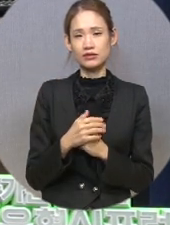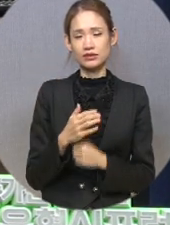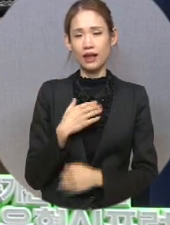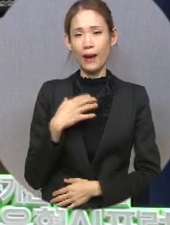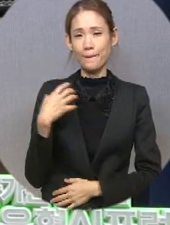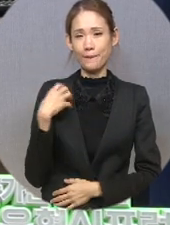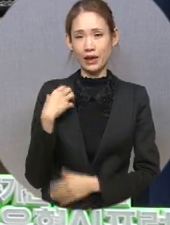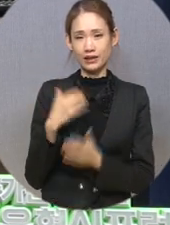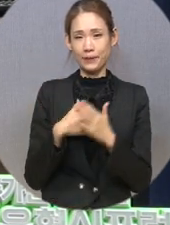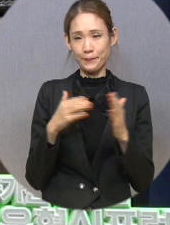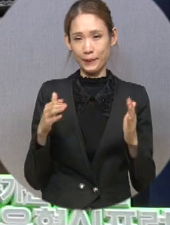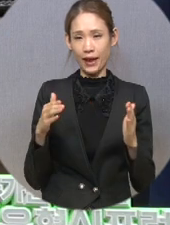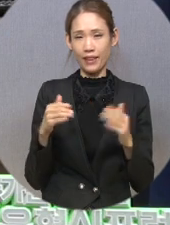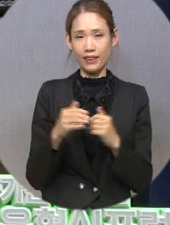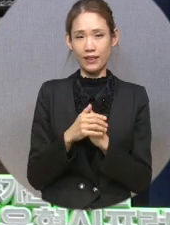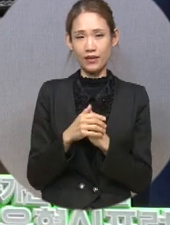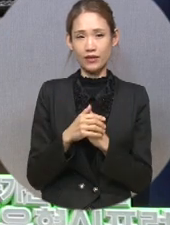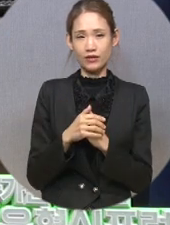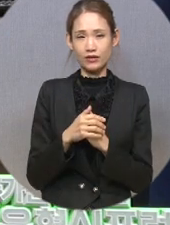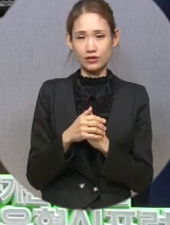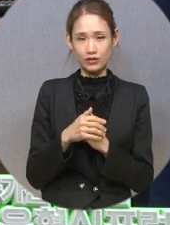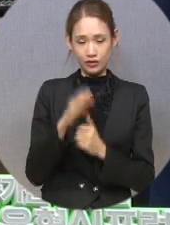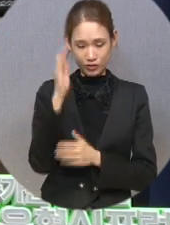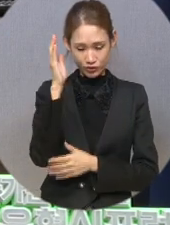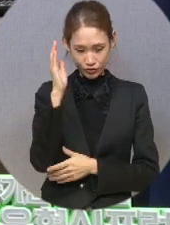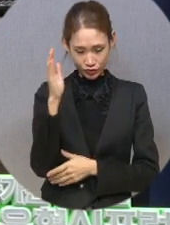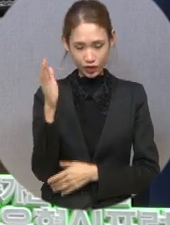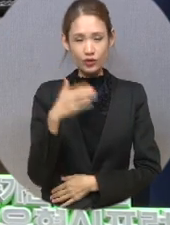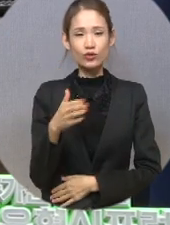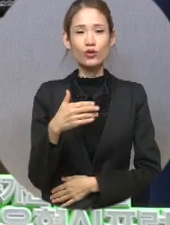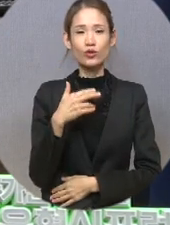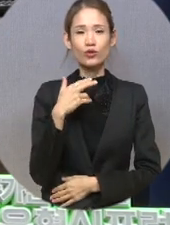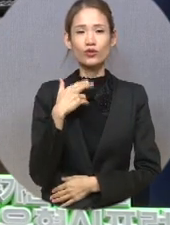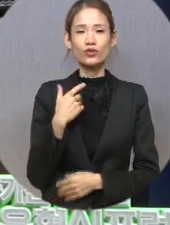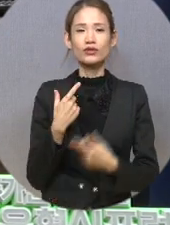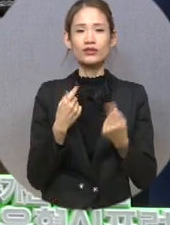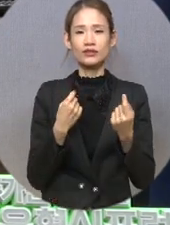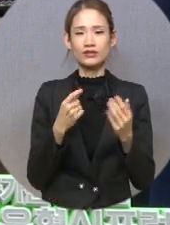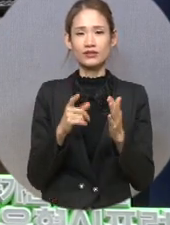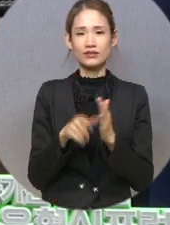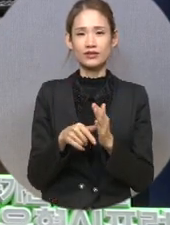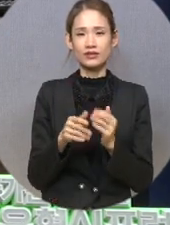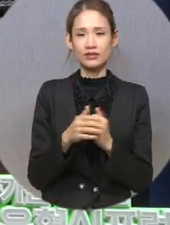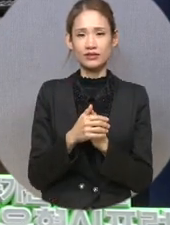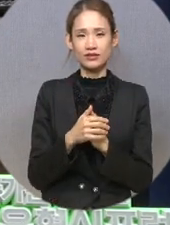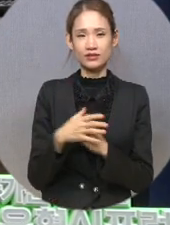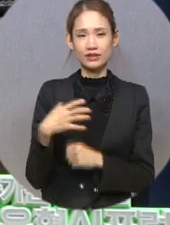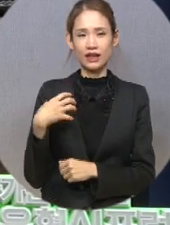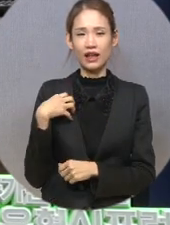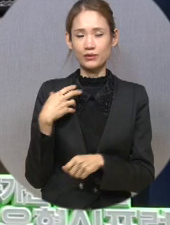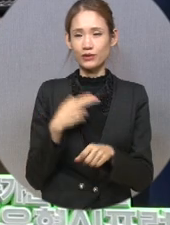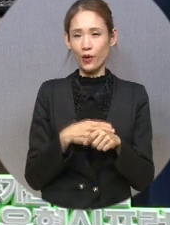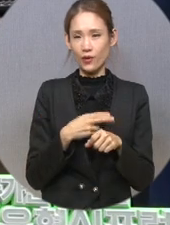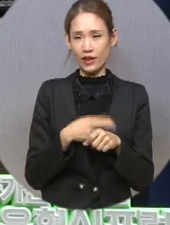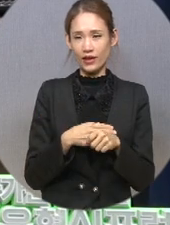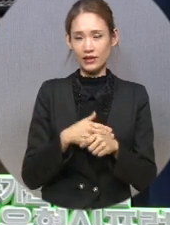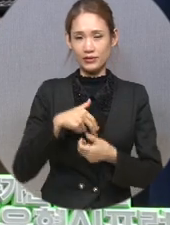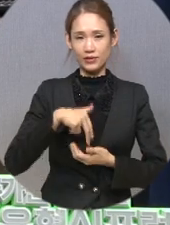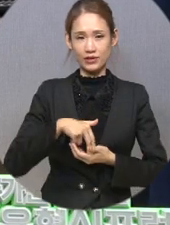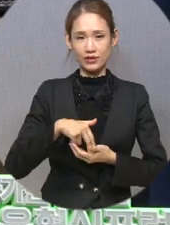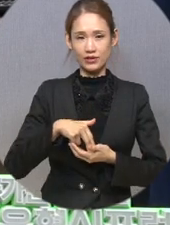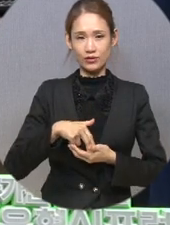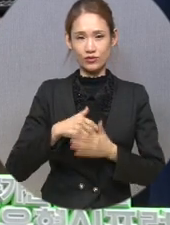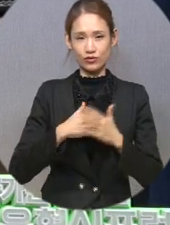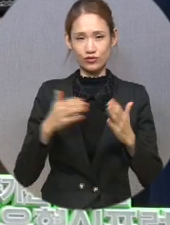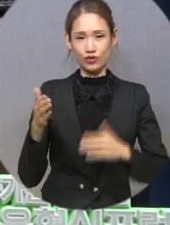제가 맡은 반에 제 수업이 없는 거예요. 그때는 좀 그런 일이 있었습니다. 담임으로서 수업이 없는 반 관리가